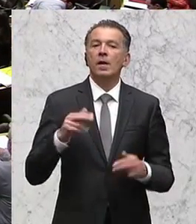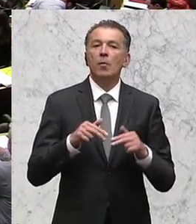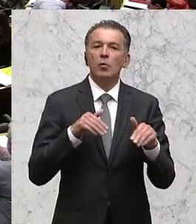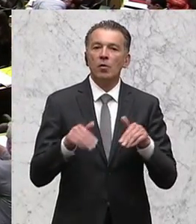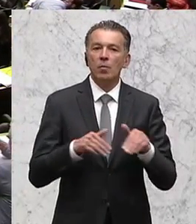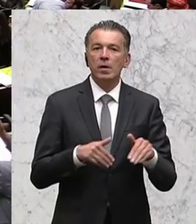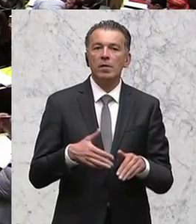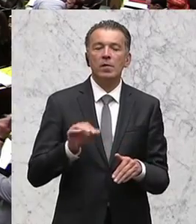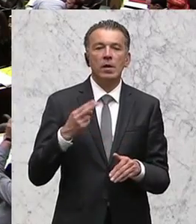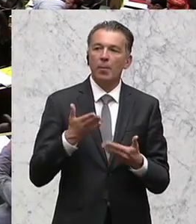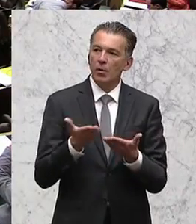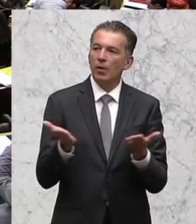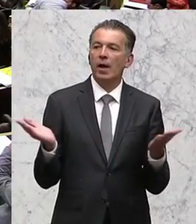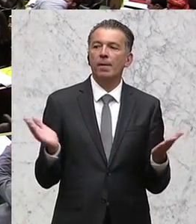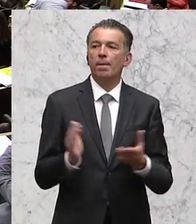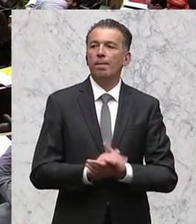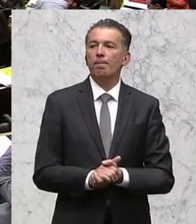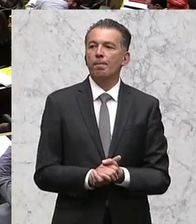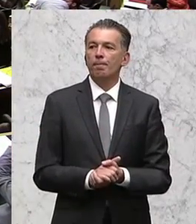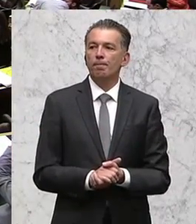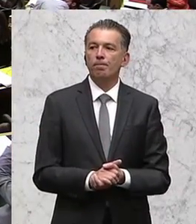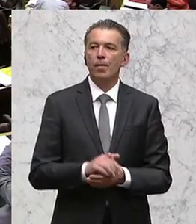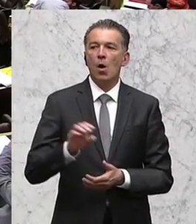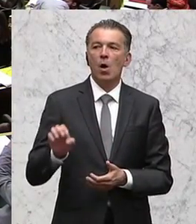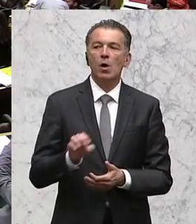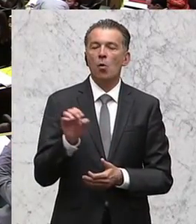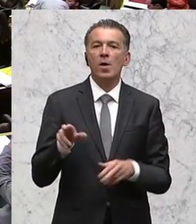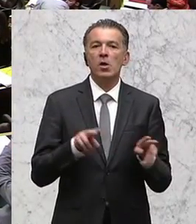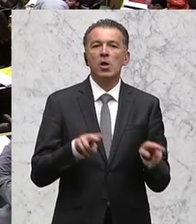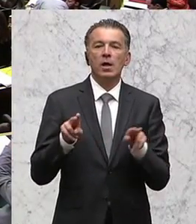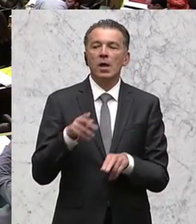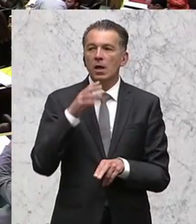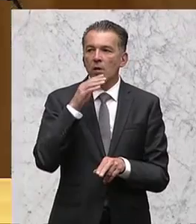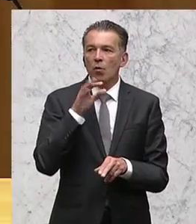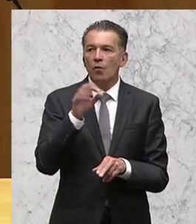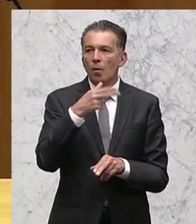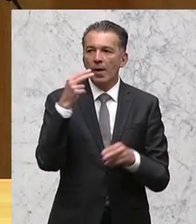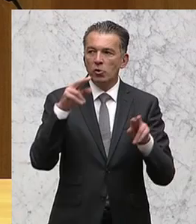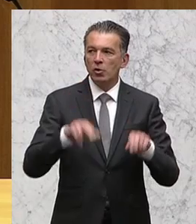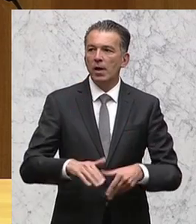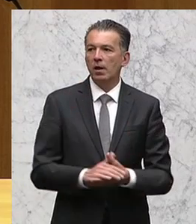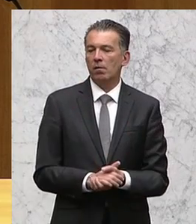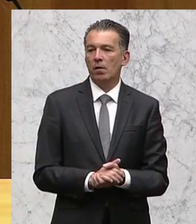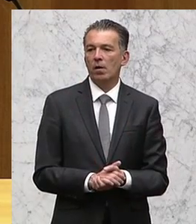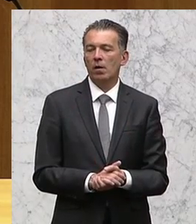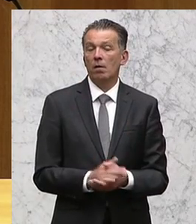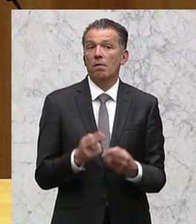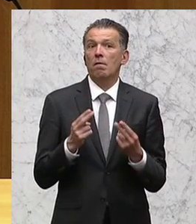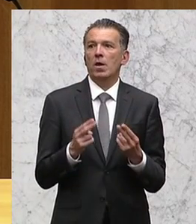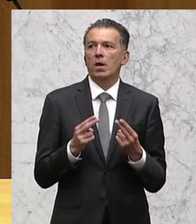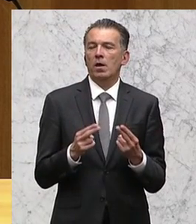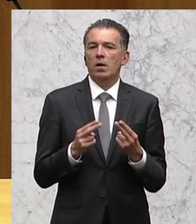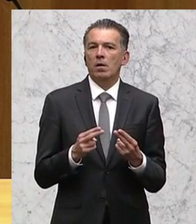meine Damen und Herren, Hohes Haus. Der Europäische Gerichtshof für Menschenrechte ist eine sehr